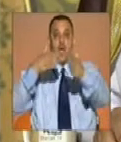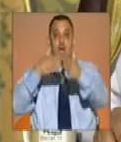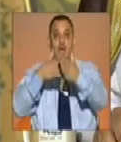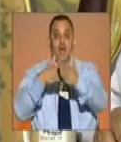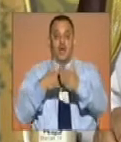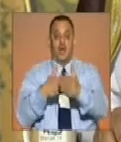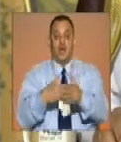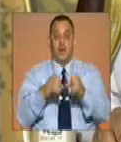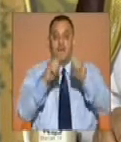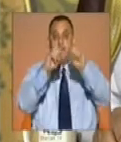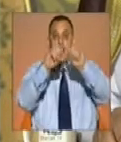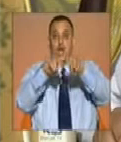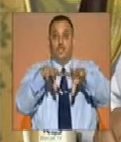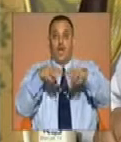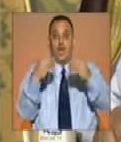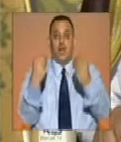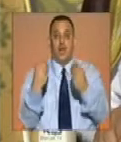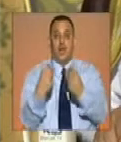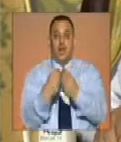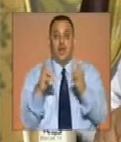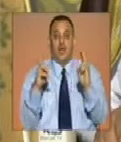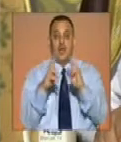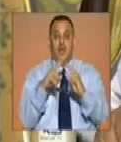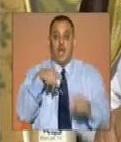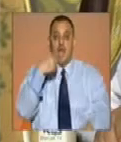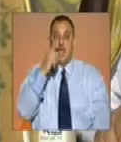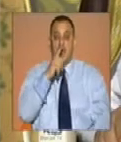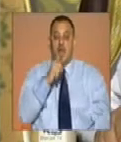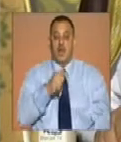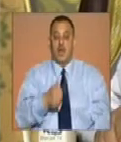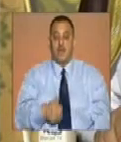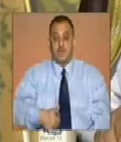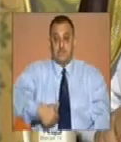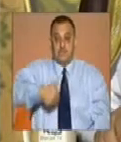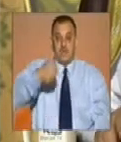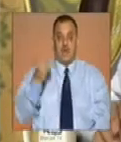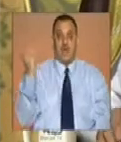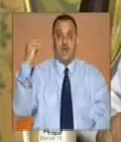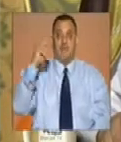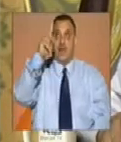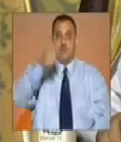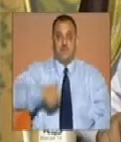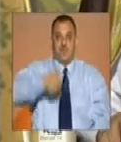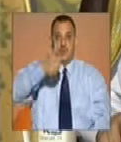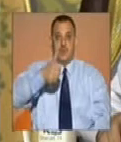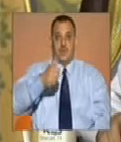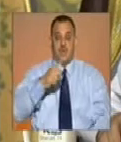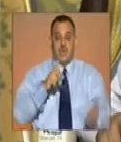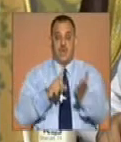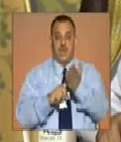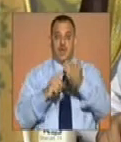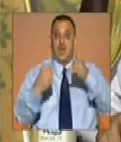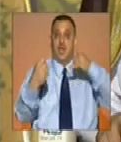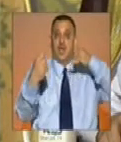شاء الله لا قوة إلا بالله، اللهم اجمع لنا بين الصواب والثواب، إنك على كل شيء قدير. حتى ترد